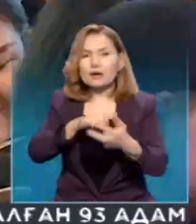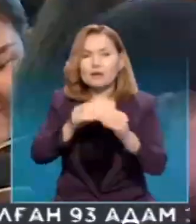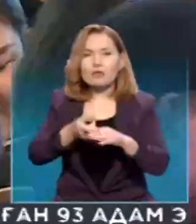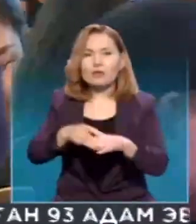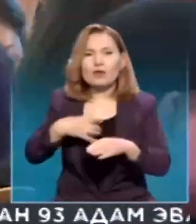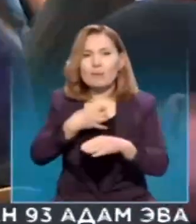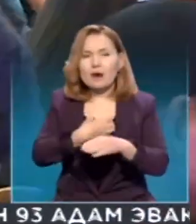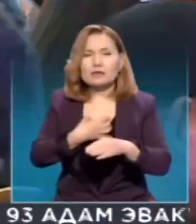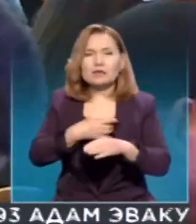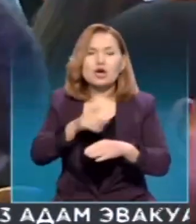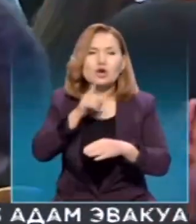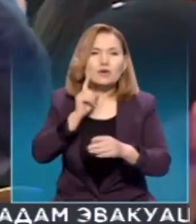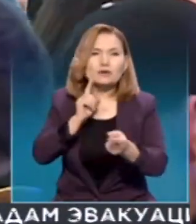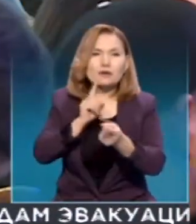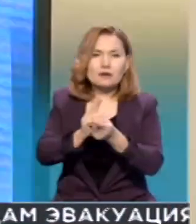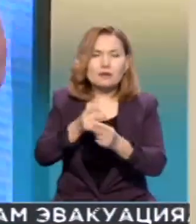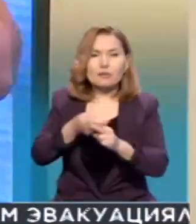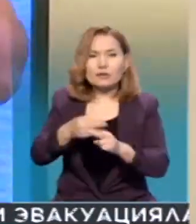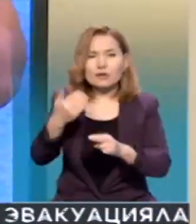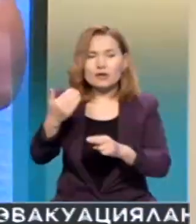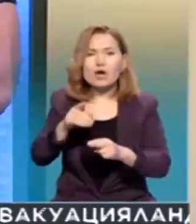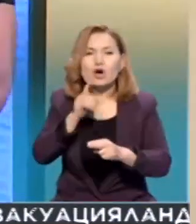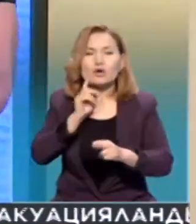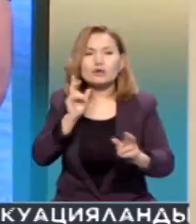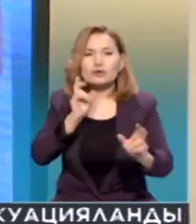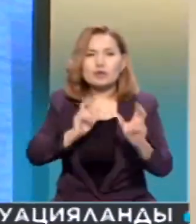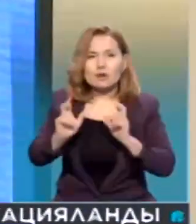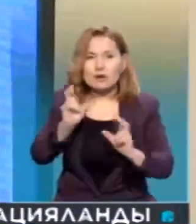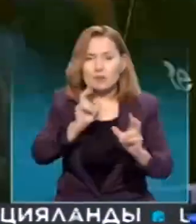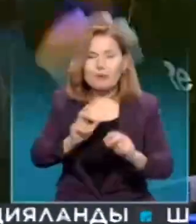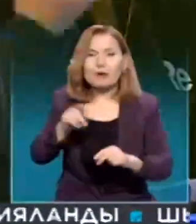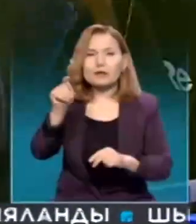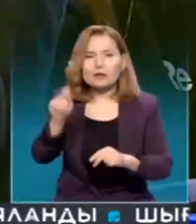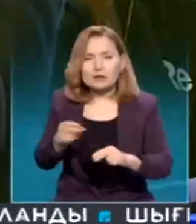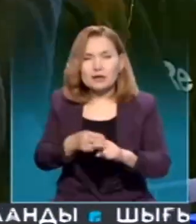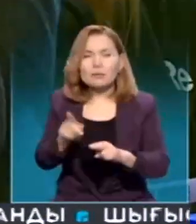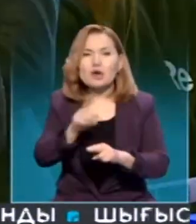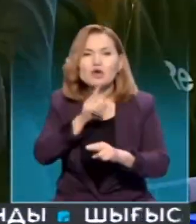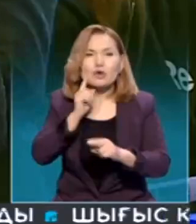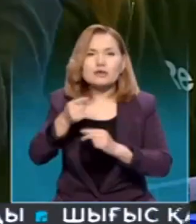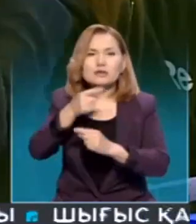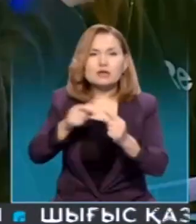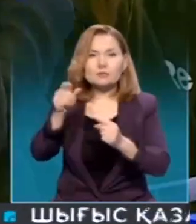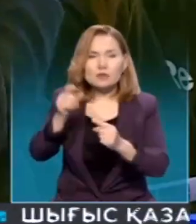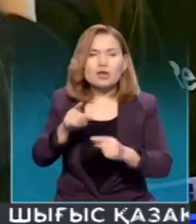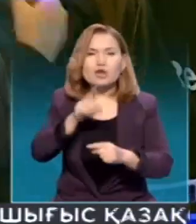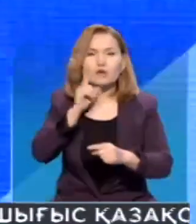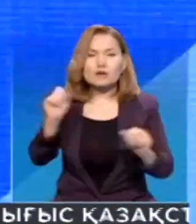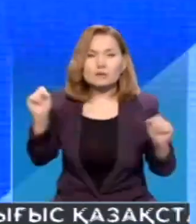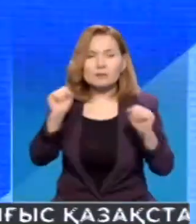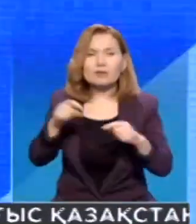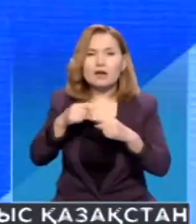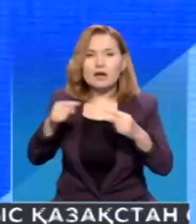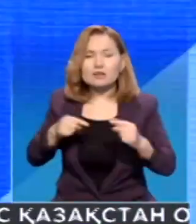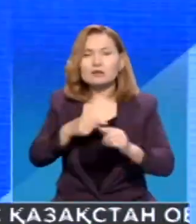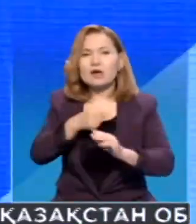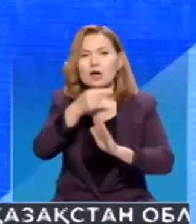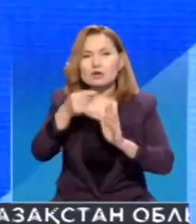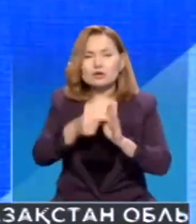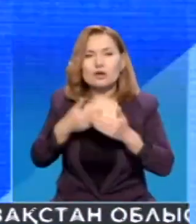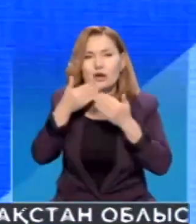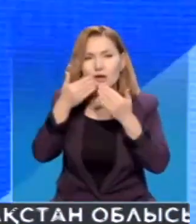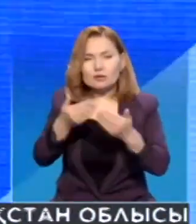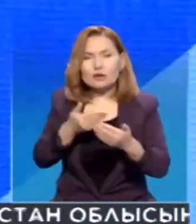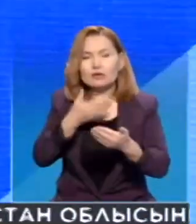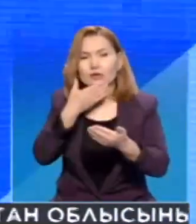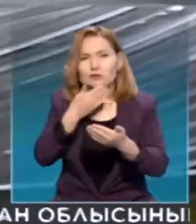маңызы жайында сөз қозғады. Кездесуге келген студенттер, жас кәсіпкерлер, жас спортшылар көкейде жүрген түрлі сұрақтарын қоя отырып, өздерінің